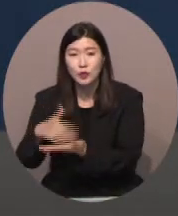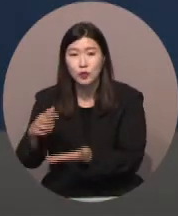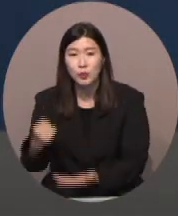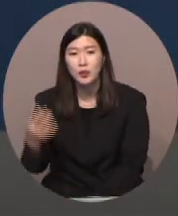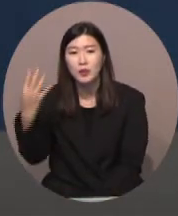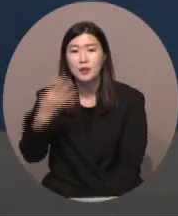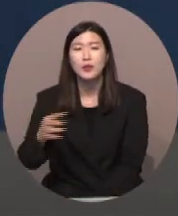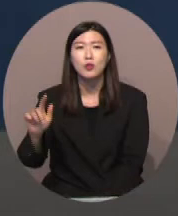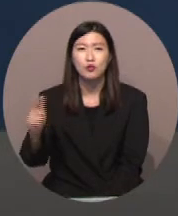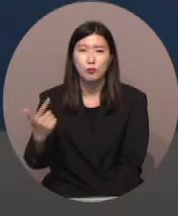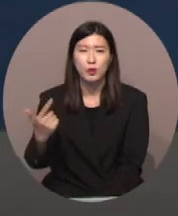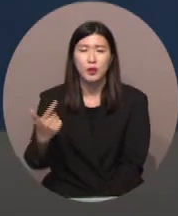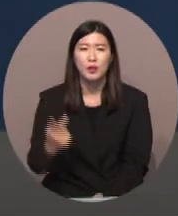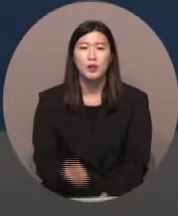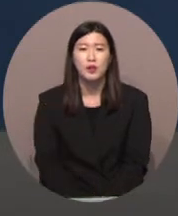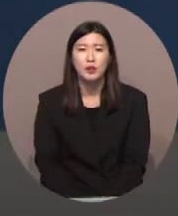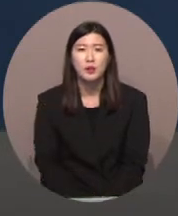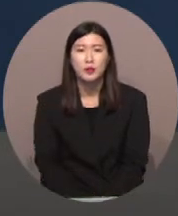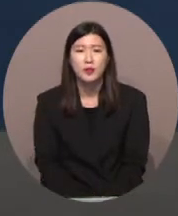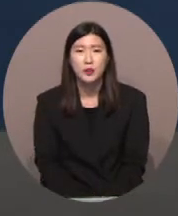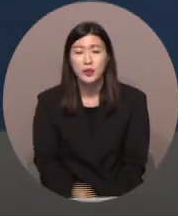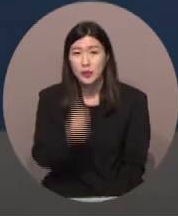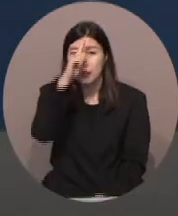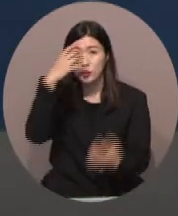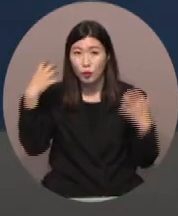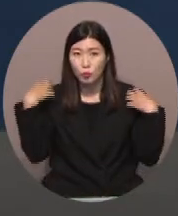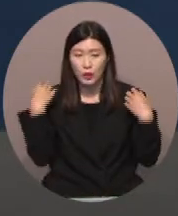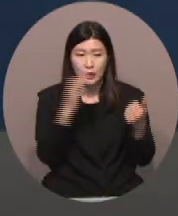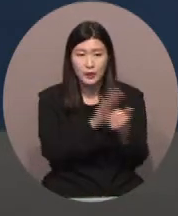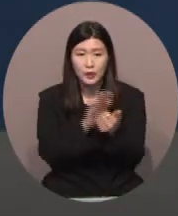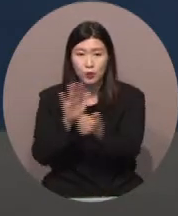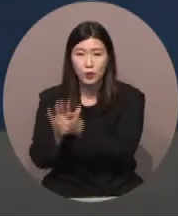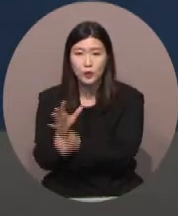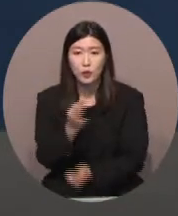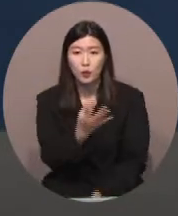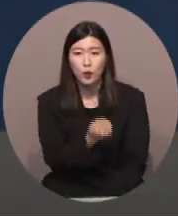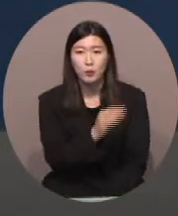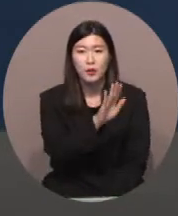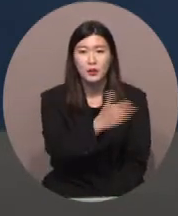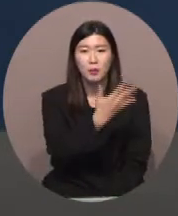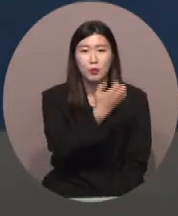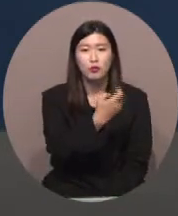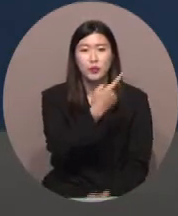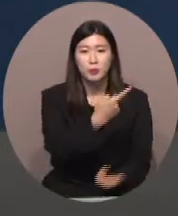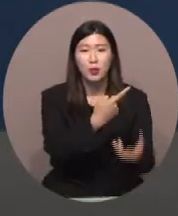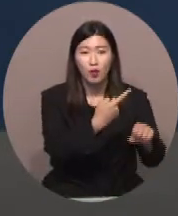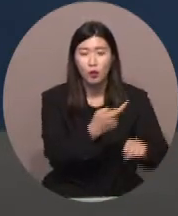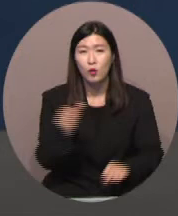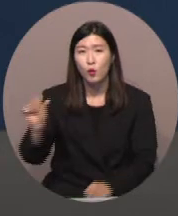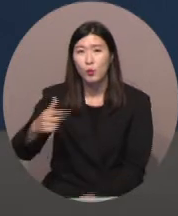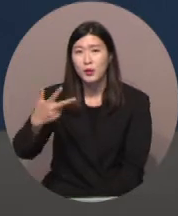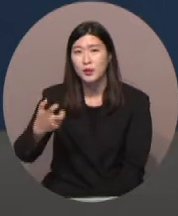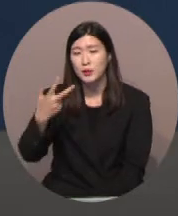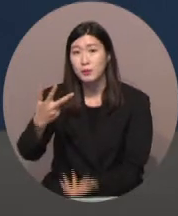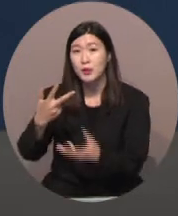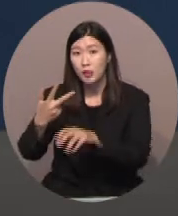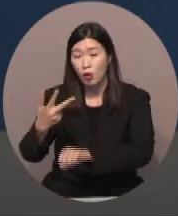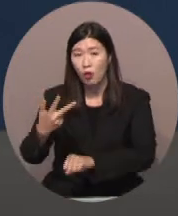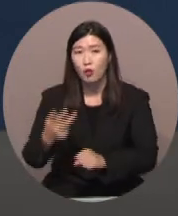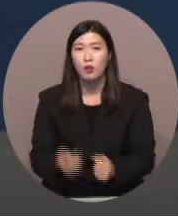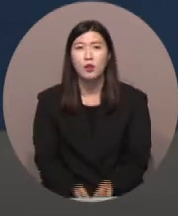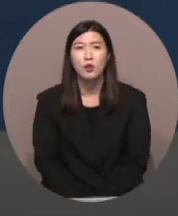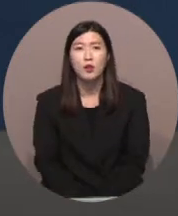등은 2배가 넘는 4,600여 개에 달하지만 정부 예산도 각각 491억 원과 577억 원으로